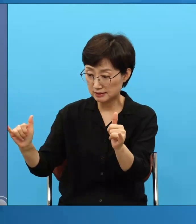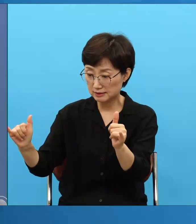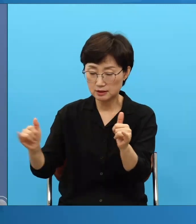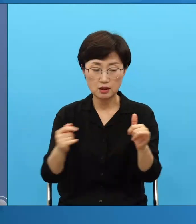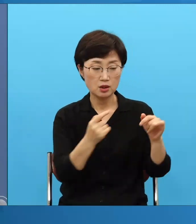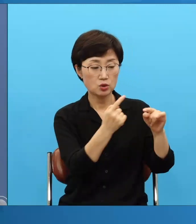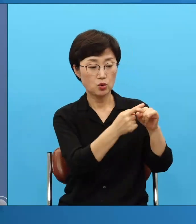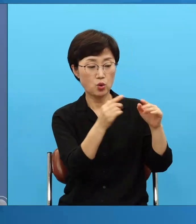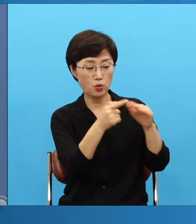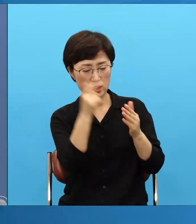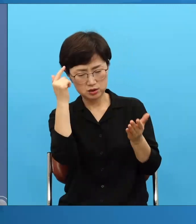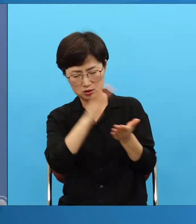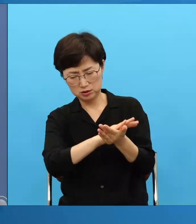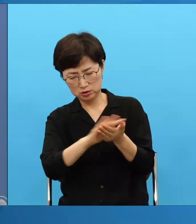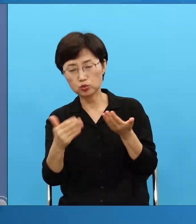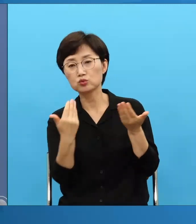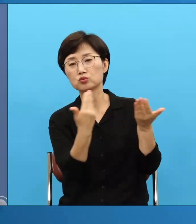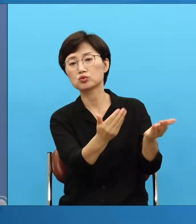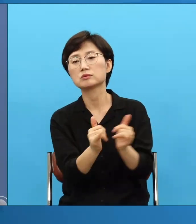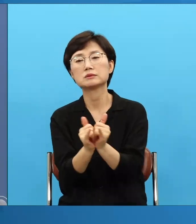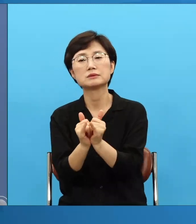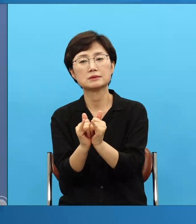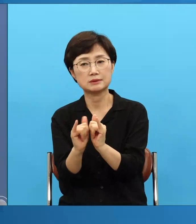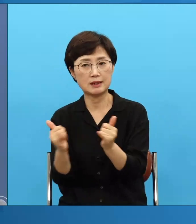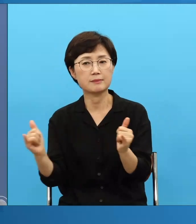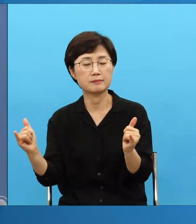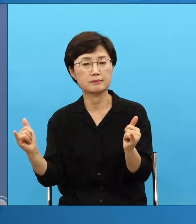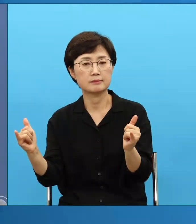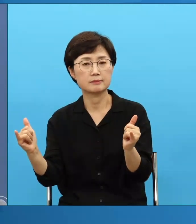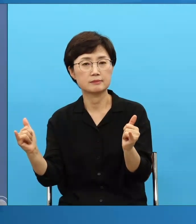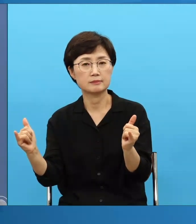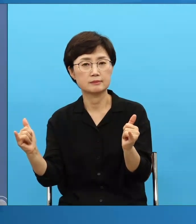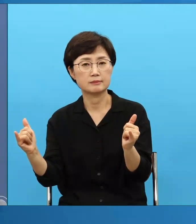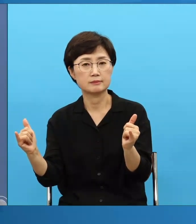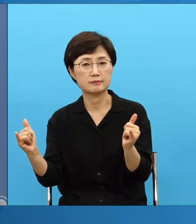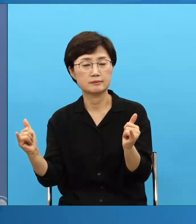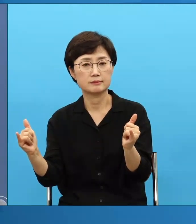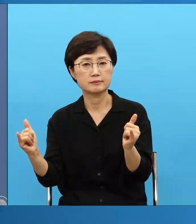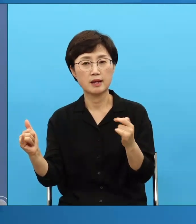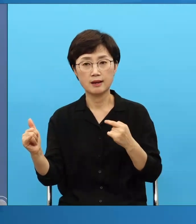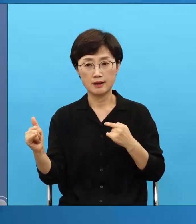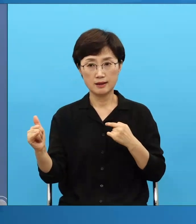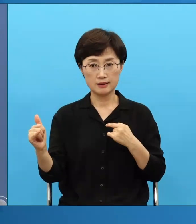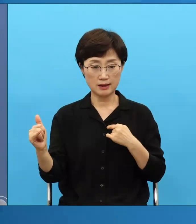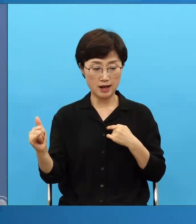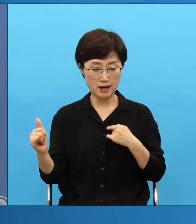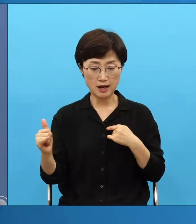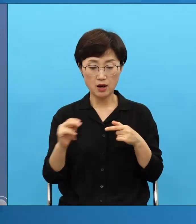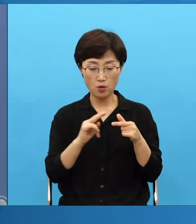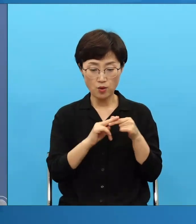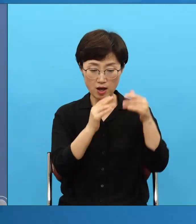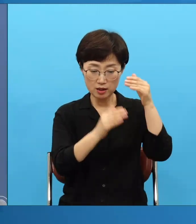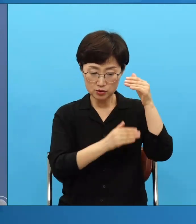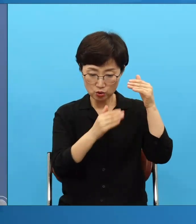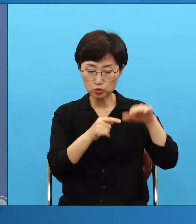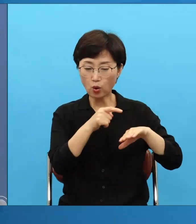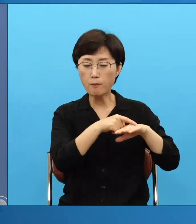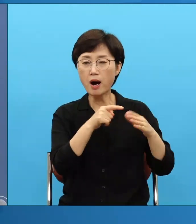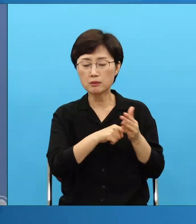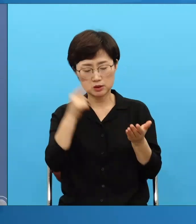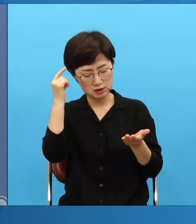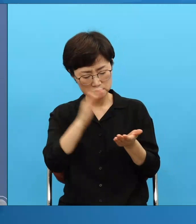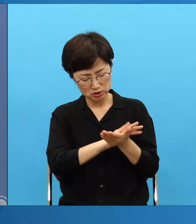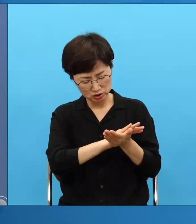하는 자들. And then he says these are individuals that really refresh the church and also refreshes 나와 the spirit. 성도를 시원케 하는 자다. He is one. They are